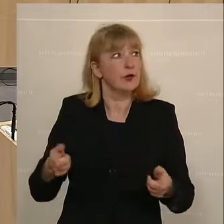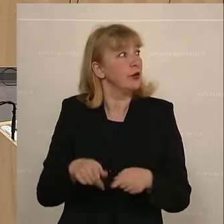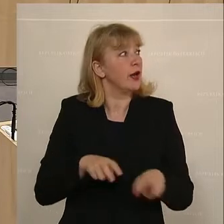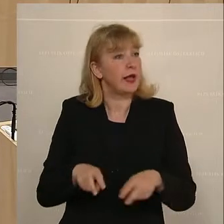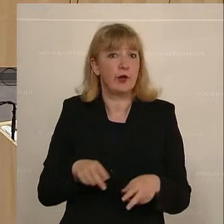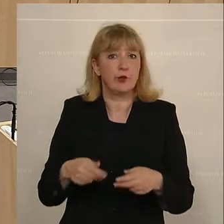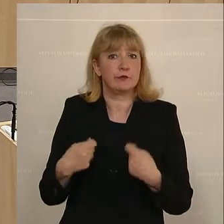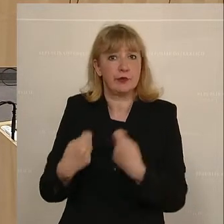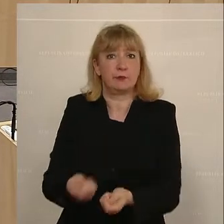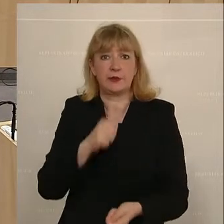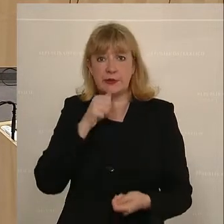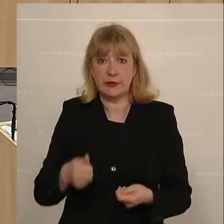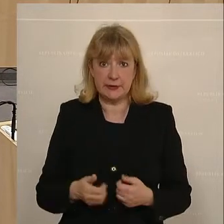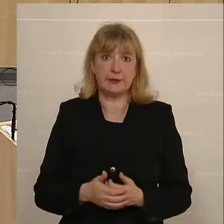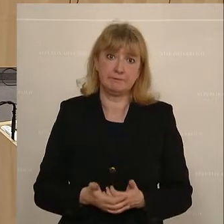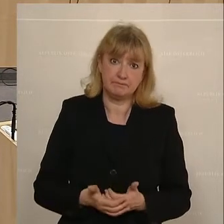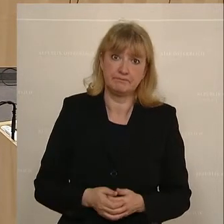Regierung.